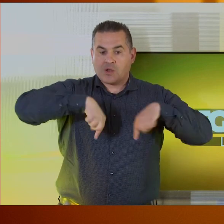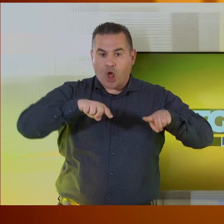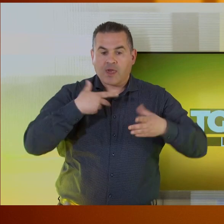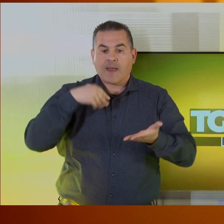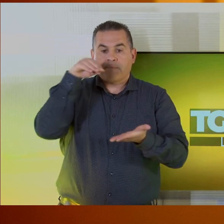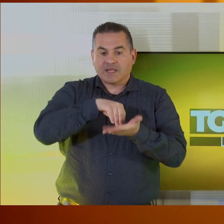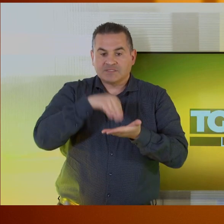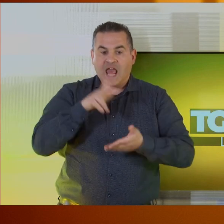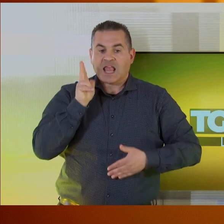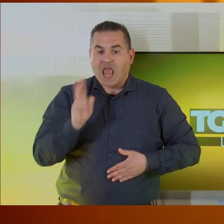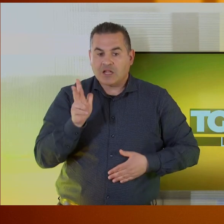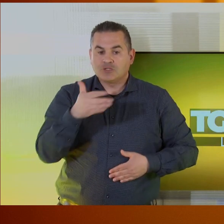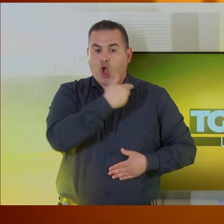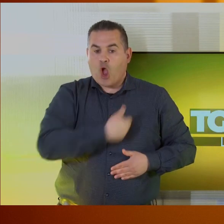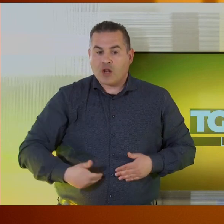firmeranno il bilancio.